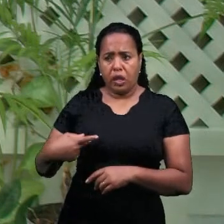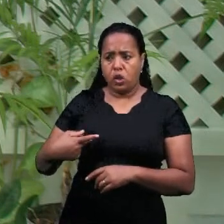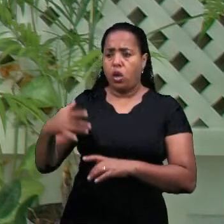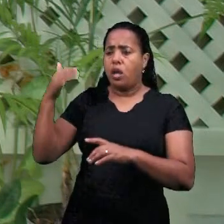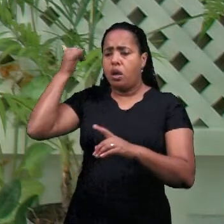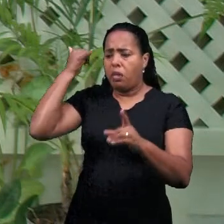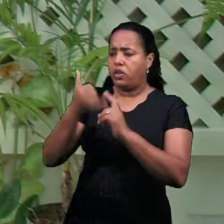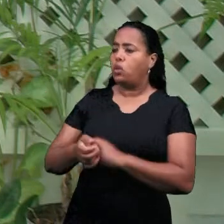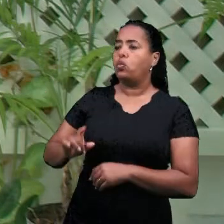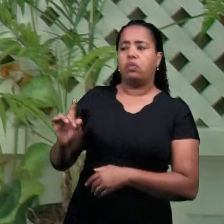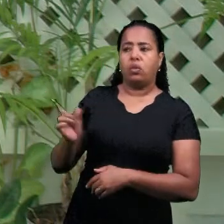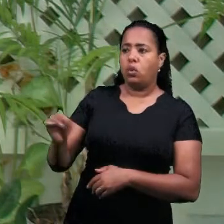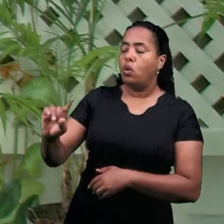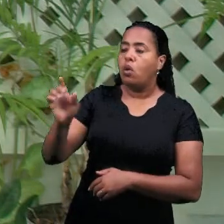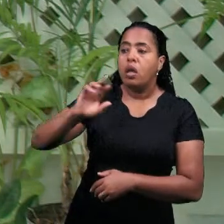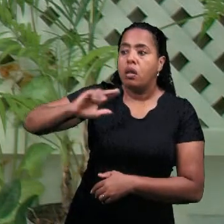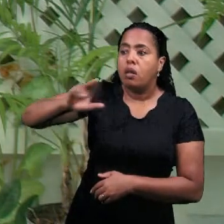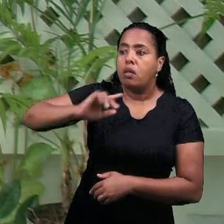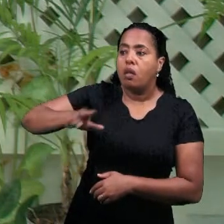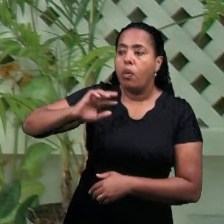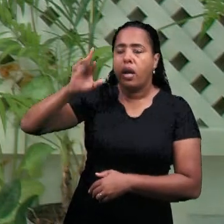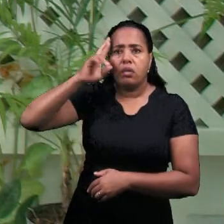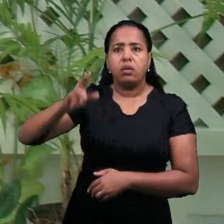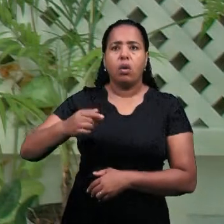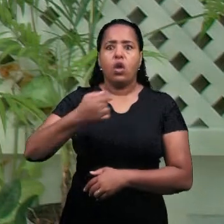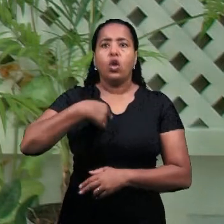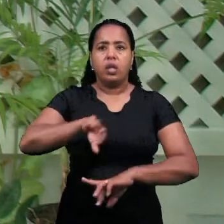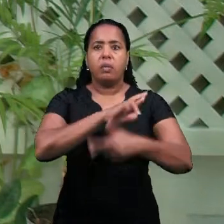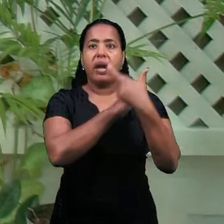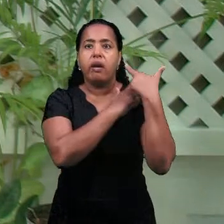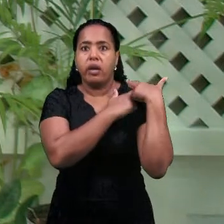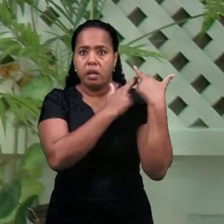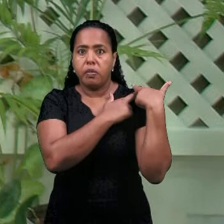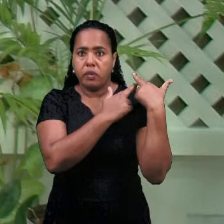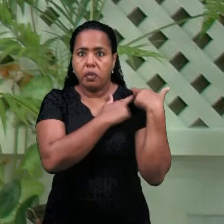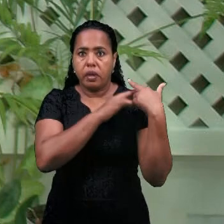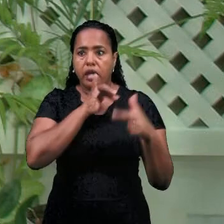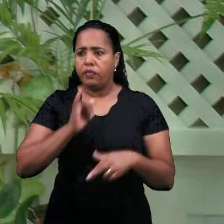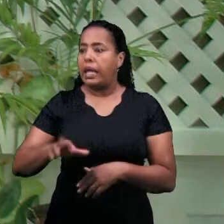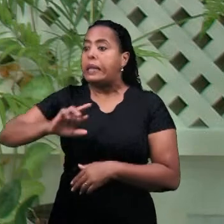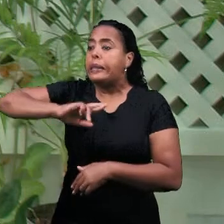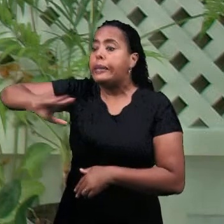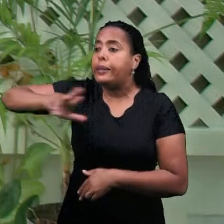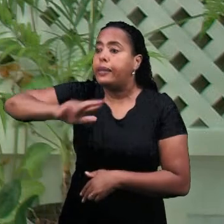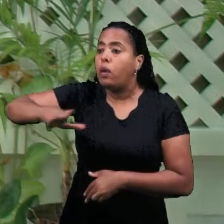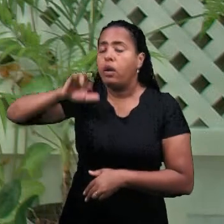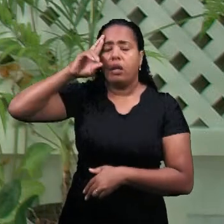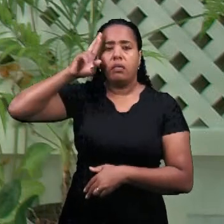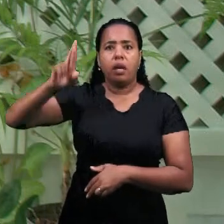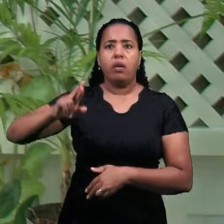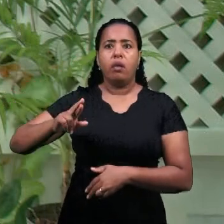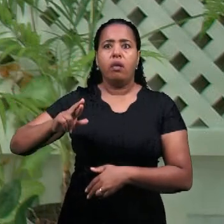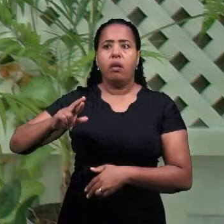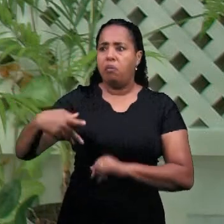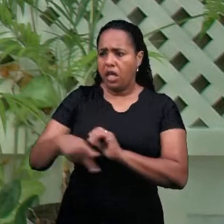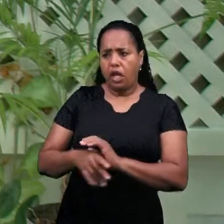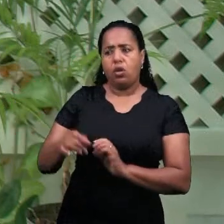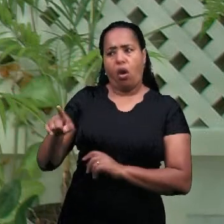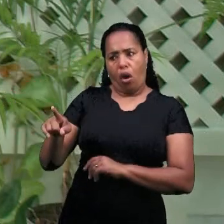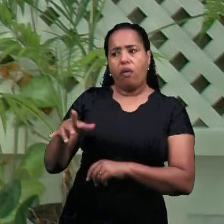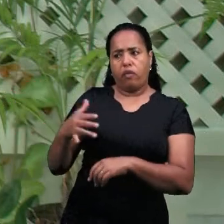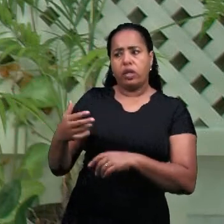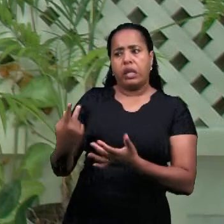une prophétie, là, on dit non, celle-là n'est pas du Seigneur. Nous avons l'obligation de dire cela. Celle-là n'est pas du Seigneur. Mon frère, tu t'es